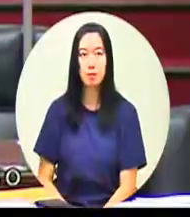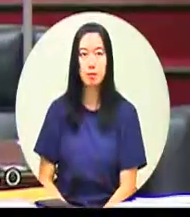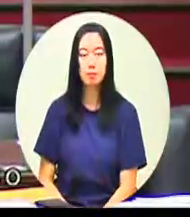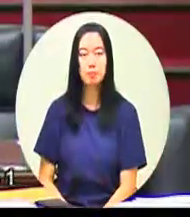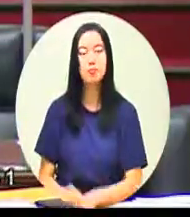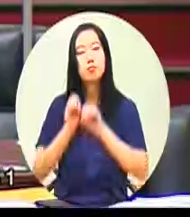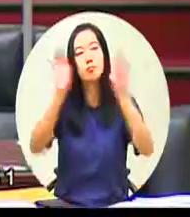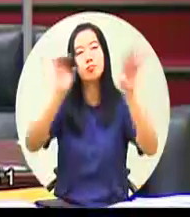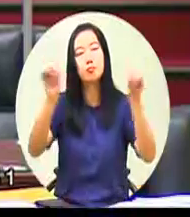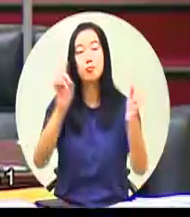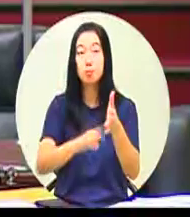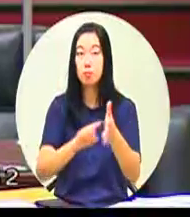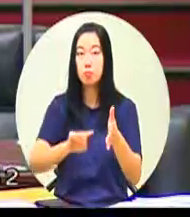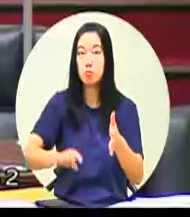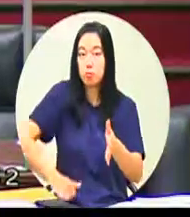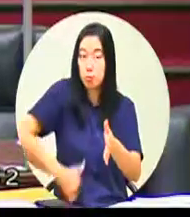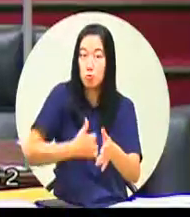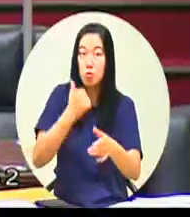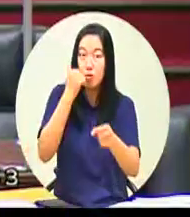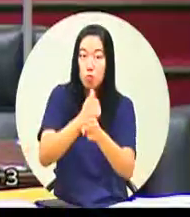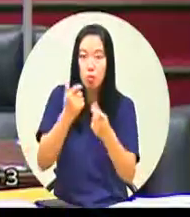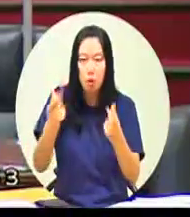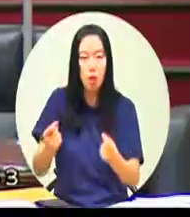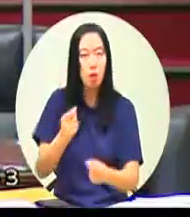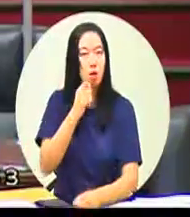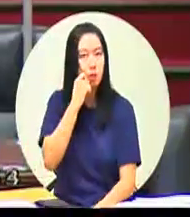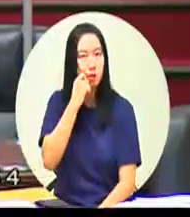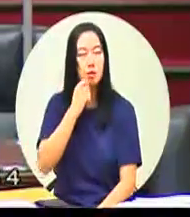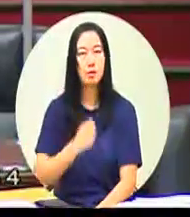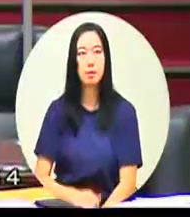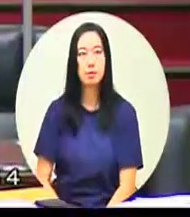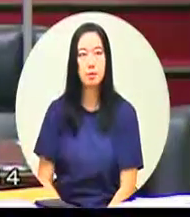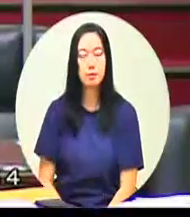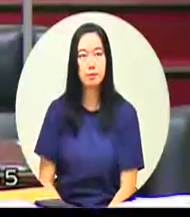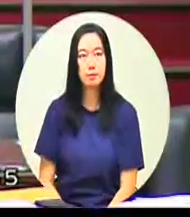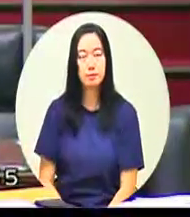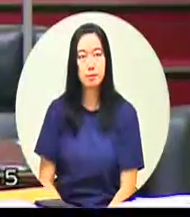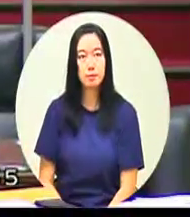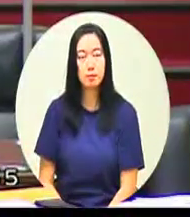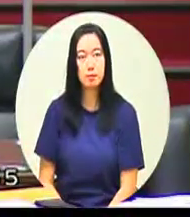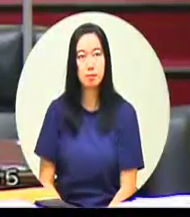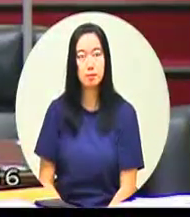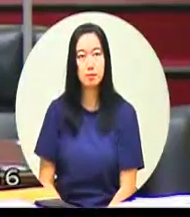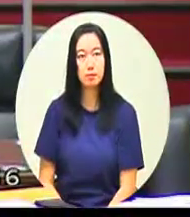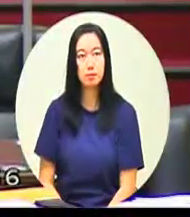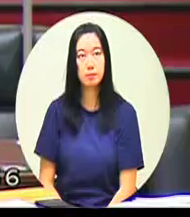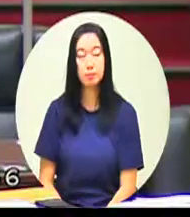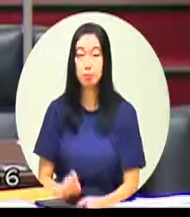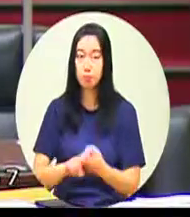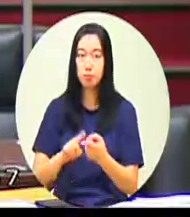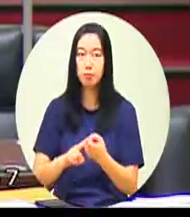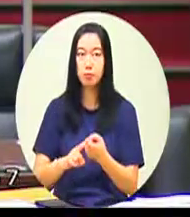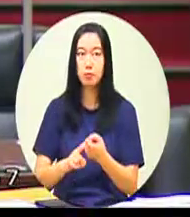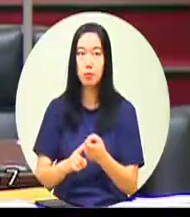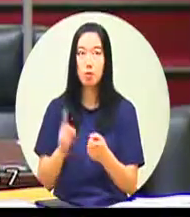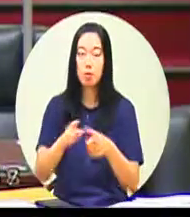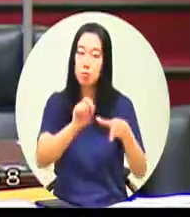喊，要落实，要真正有落实有绩效，不是那么简单的。好，当然产业部分我另